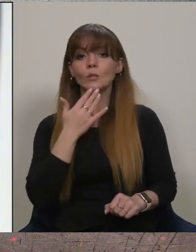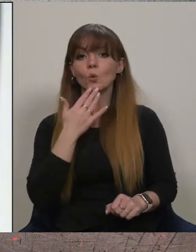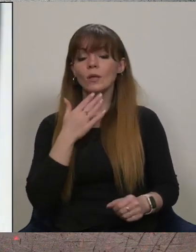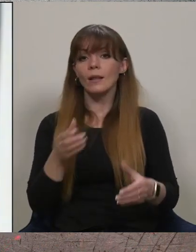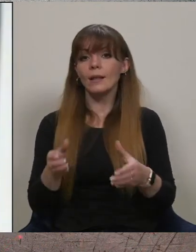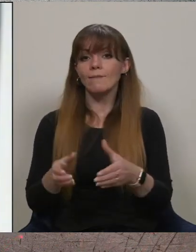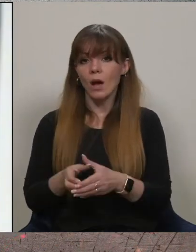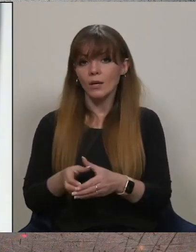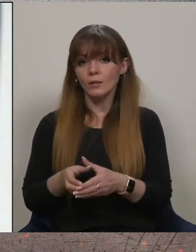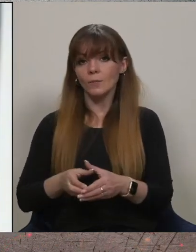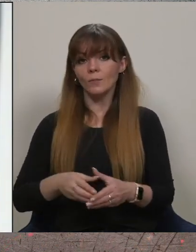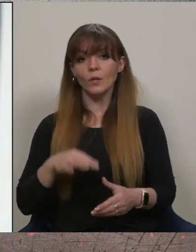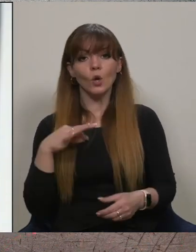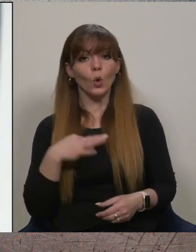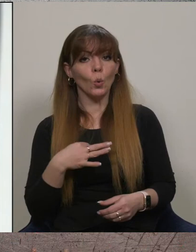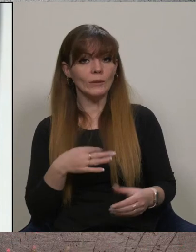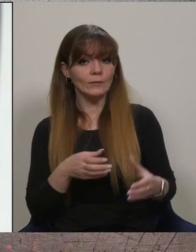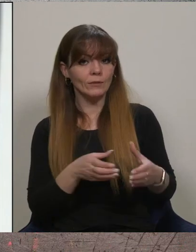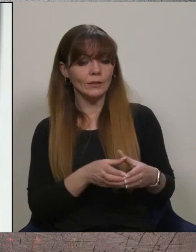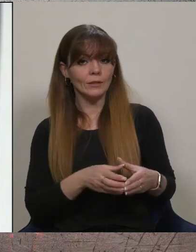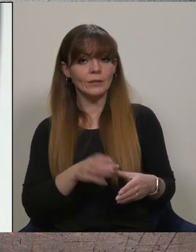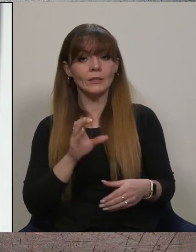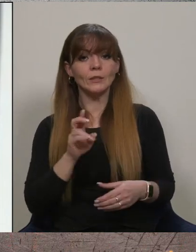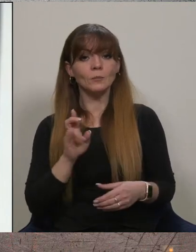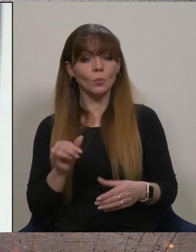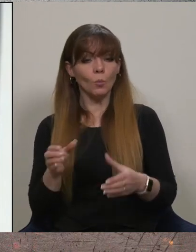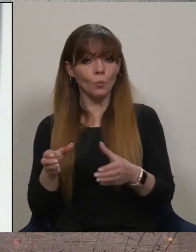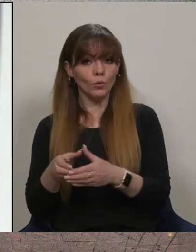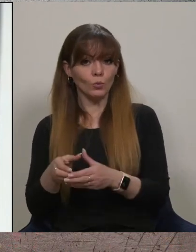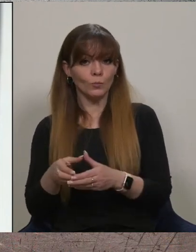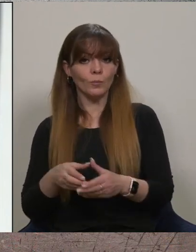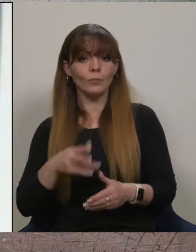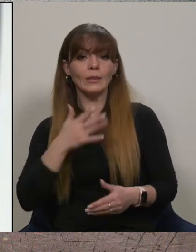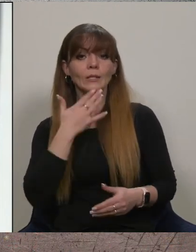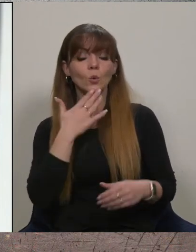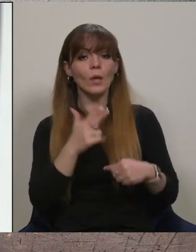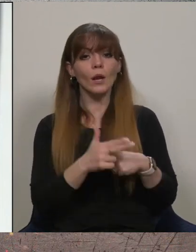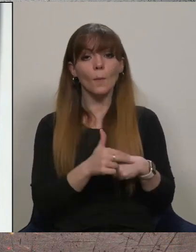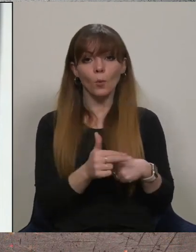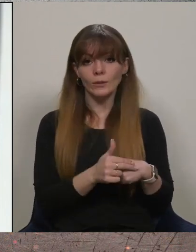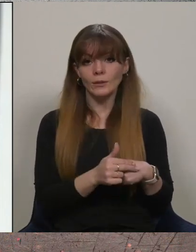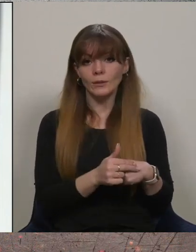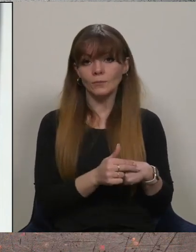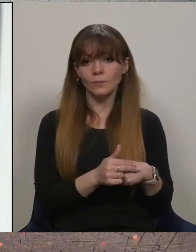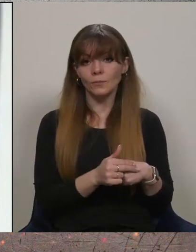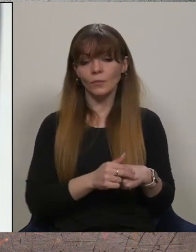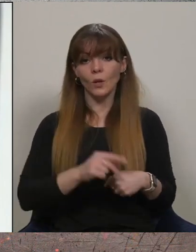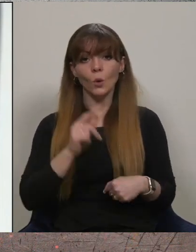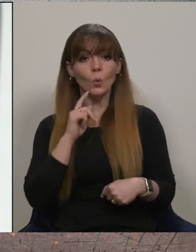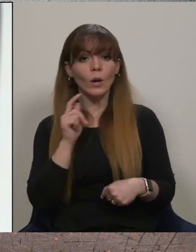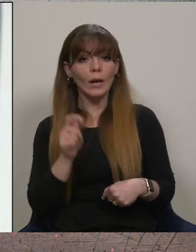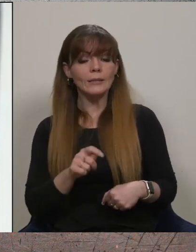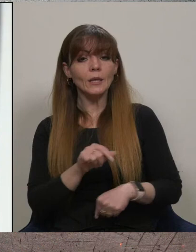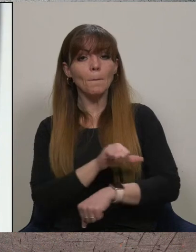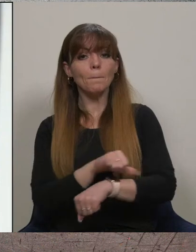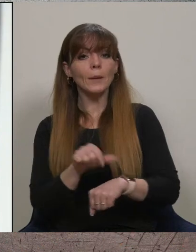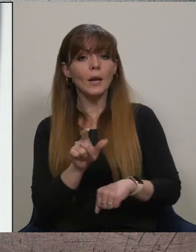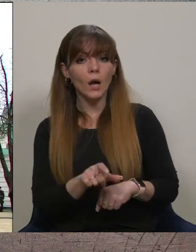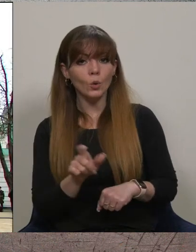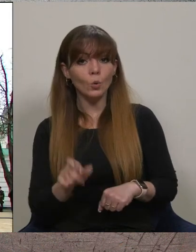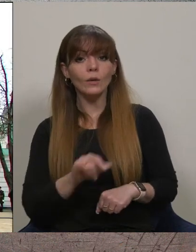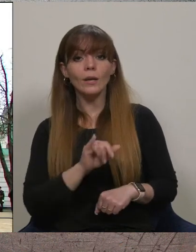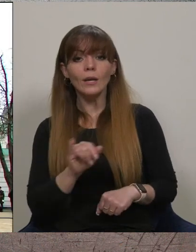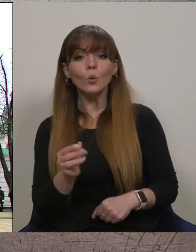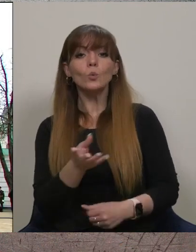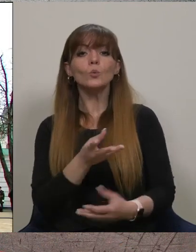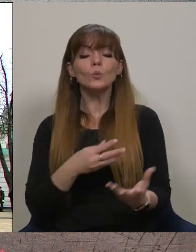гвардії, розвідці, Службі безпеки, Національній поліції, українським прикордонникам і